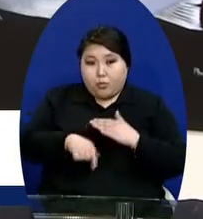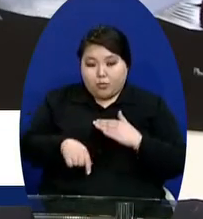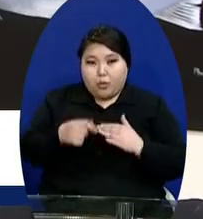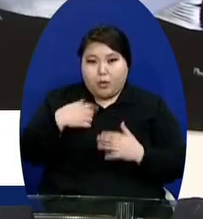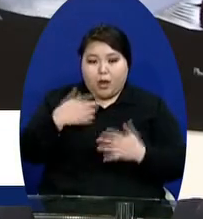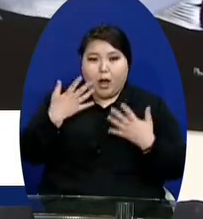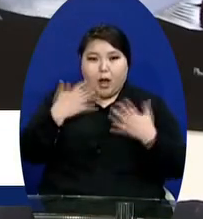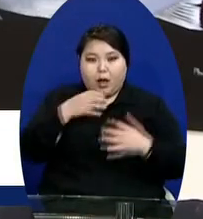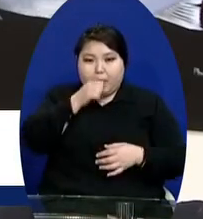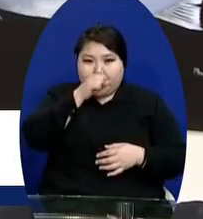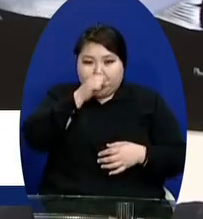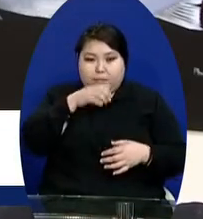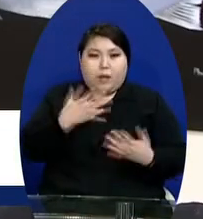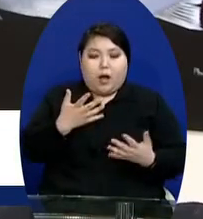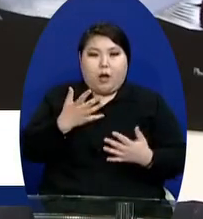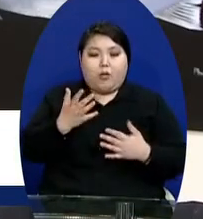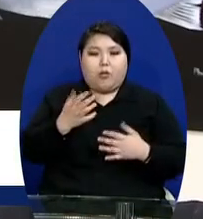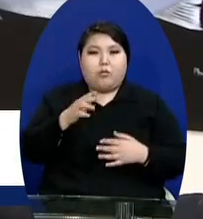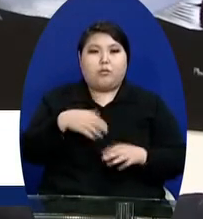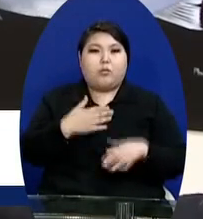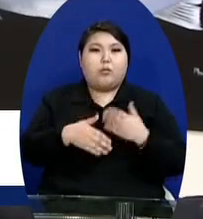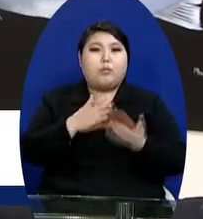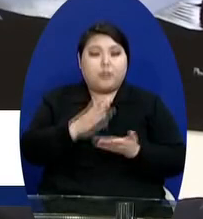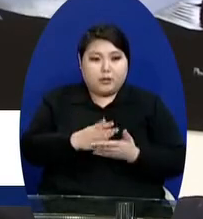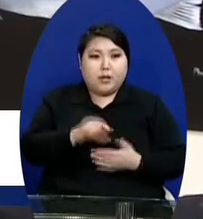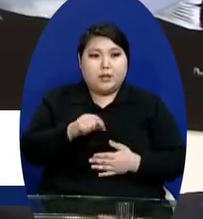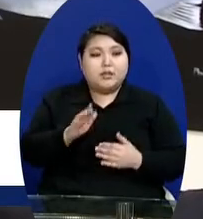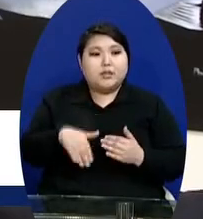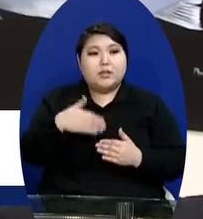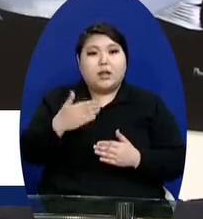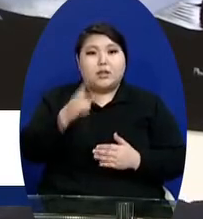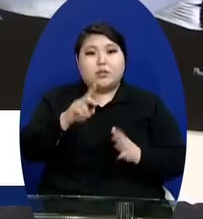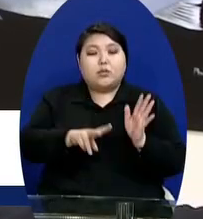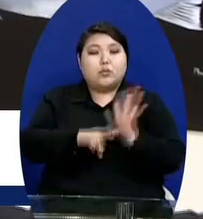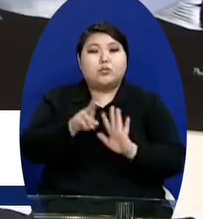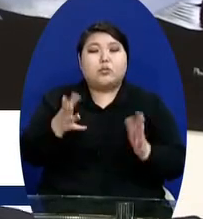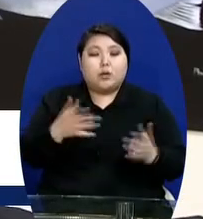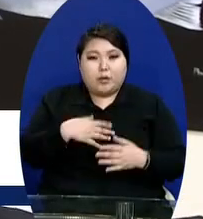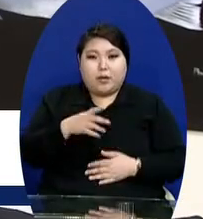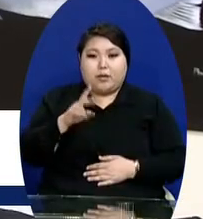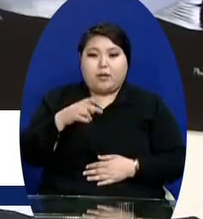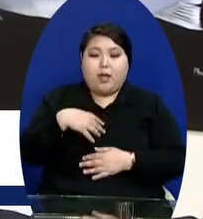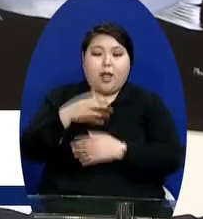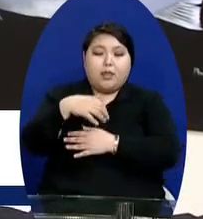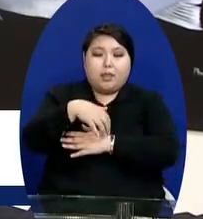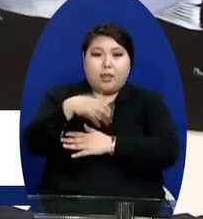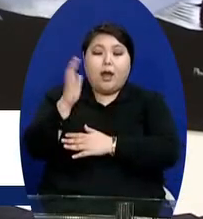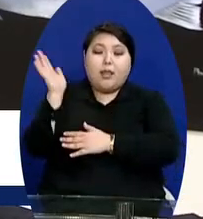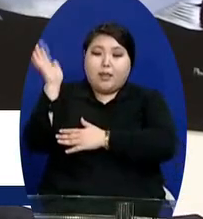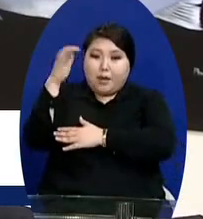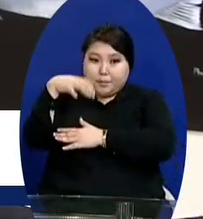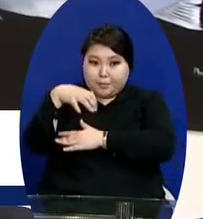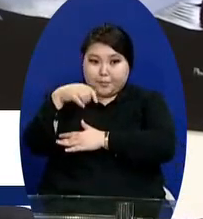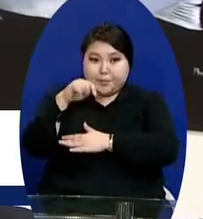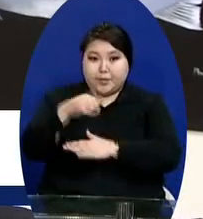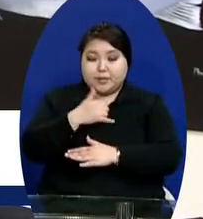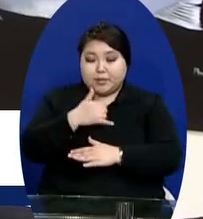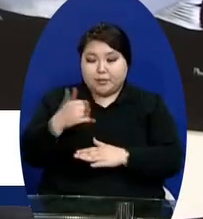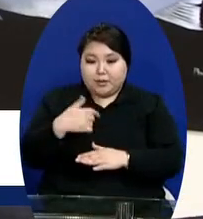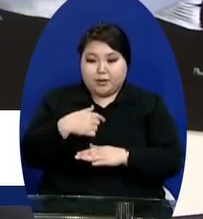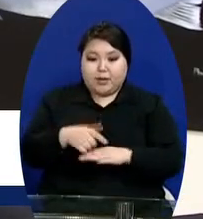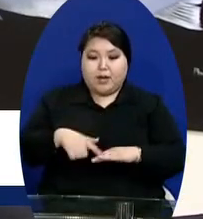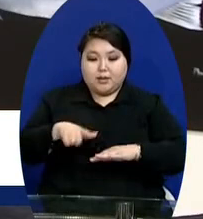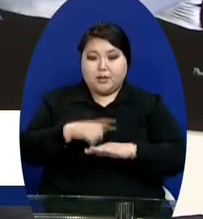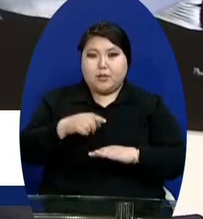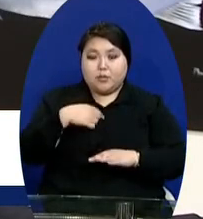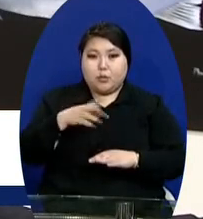бүтэлд үүсэх процесс бол одоо явагддаг. За дараагийн нэг шалтгаан нь бол ерөнхийдөө намар зарим нөгөө таламжтай нөхцөлд